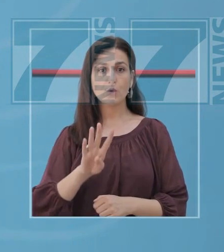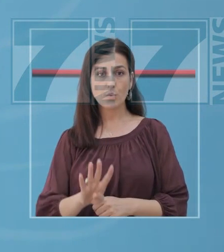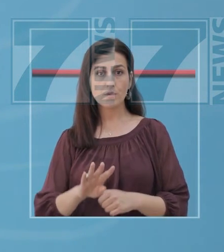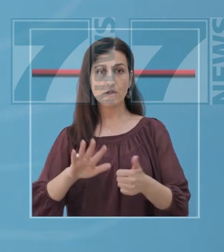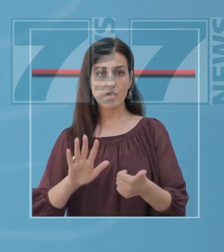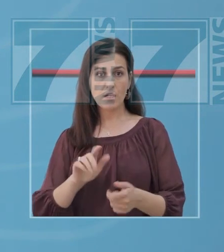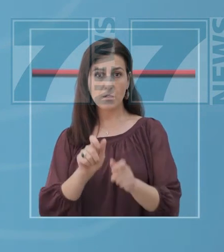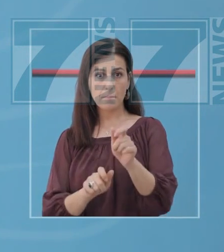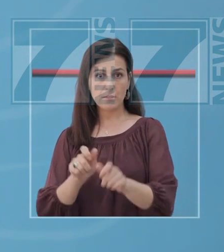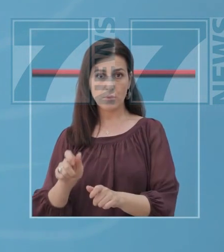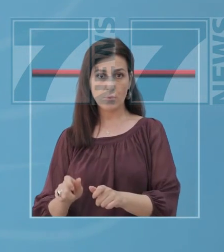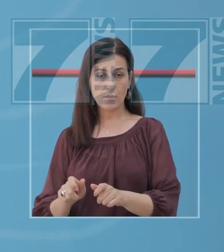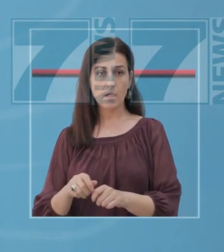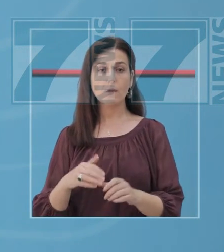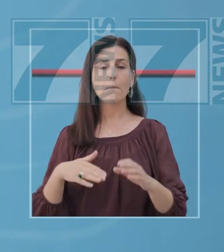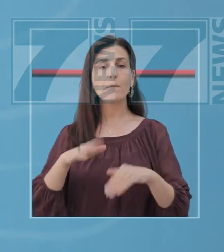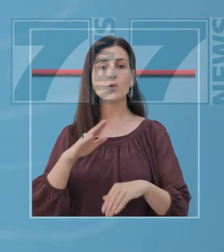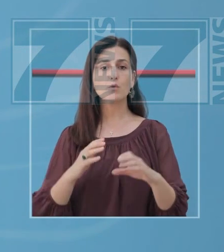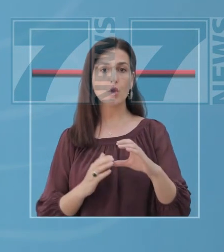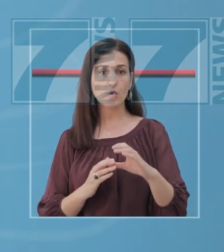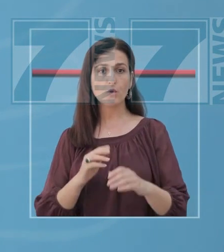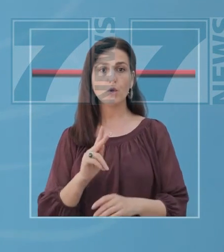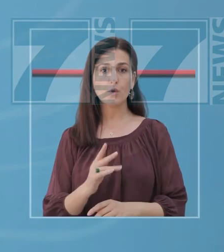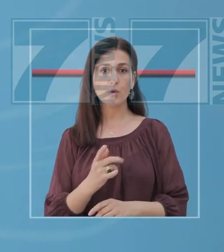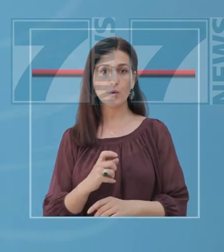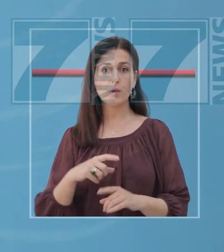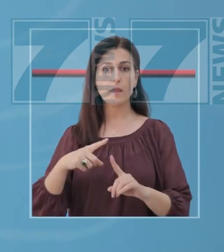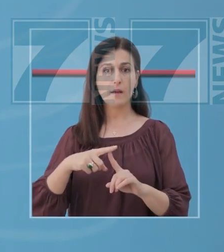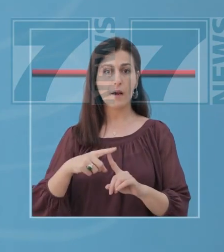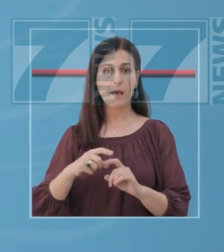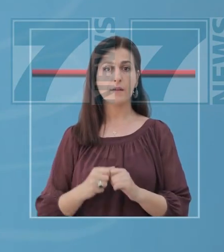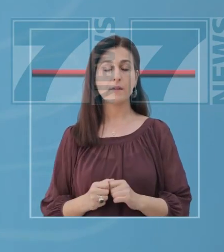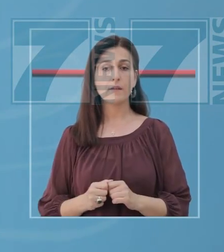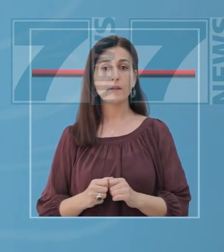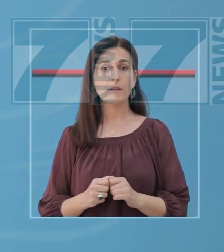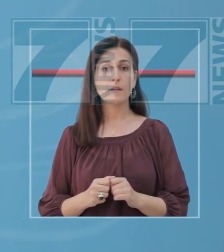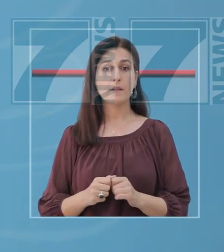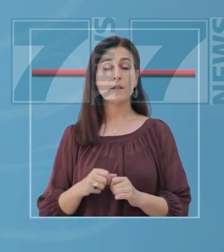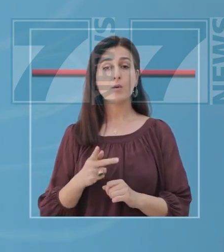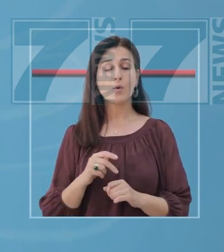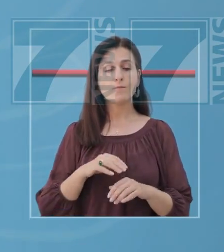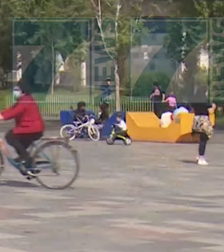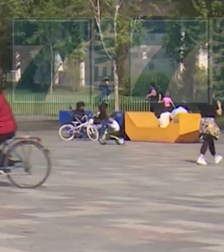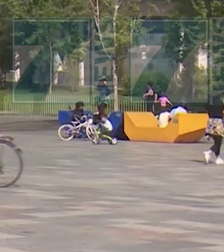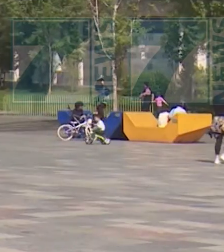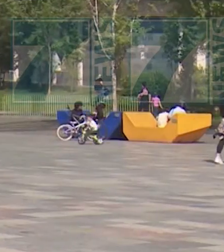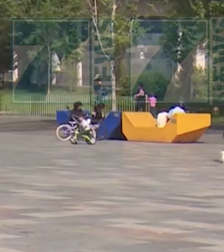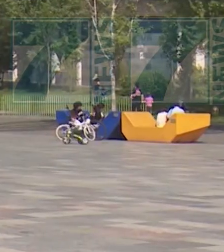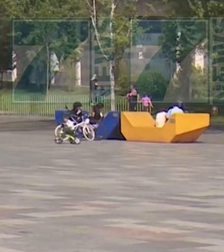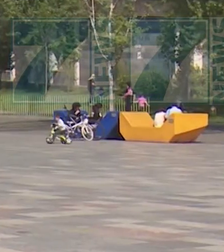346 persona, kryesisht në Shkodër, Kruj, Tiranë, ku dhe kemi transmetim komunitar.